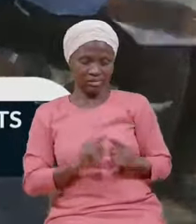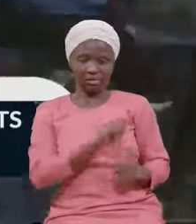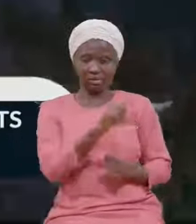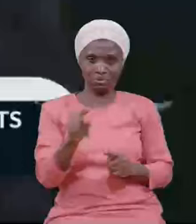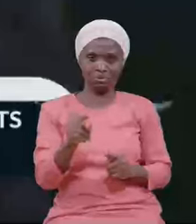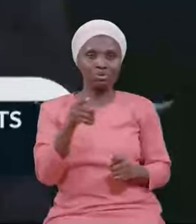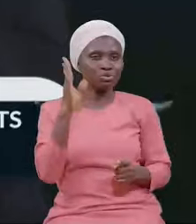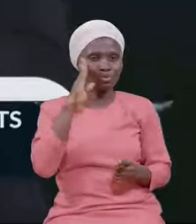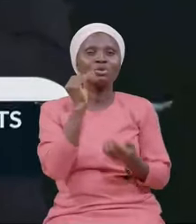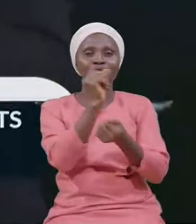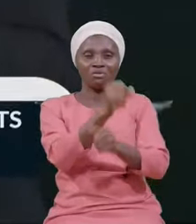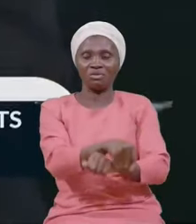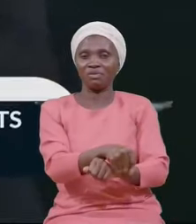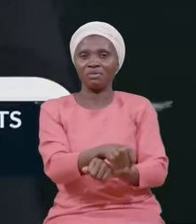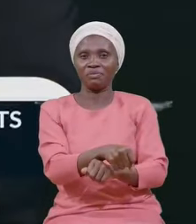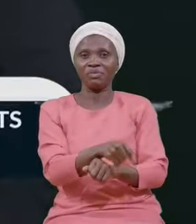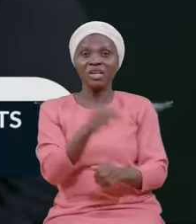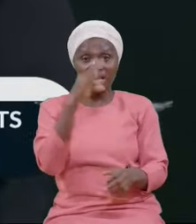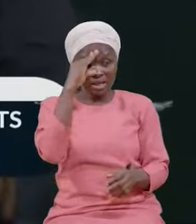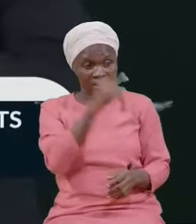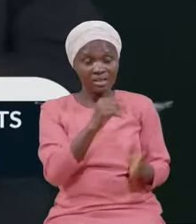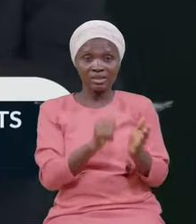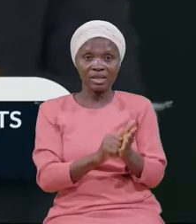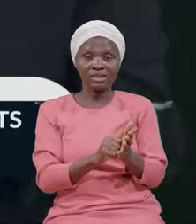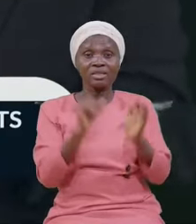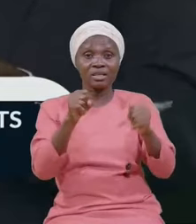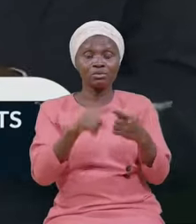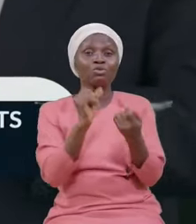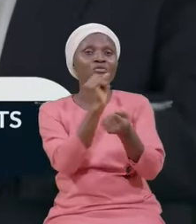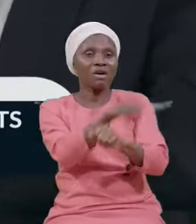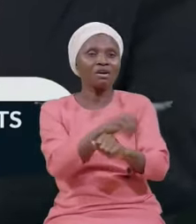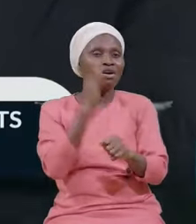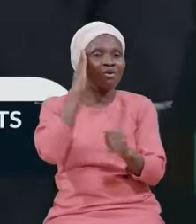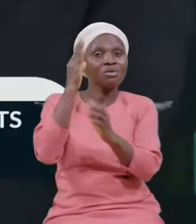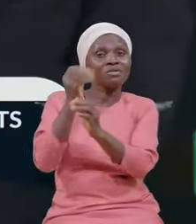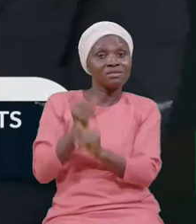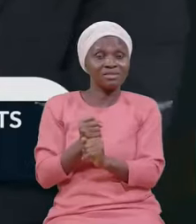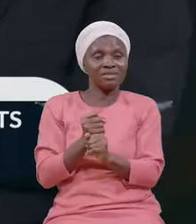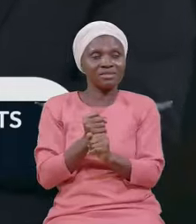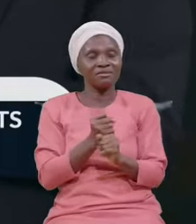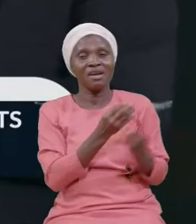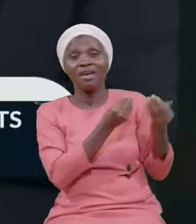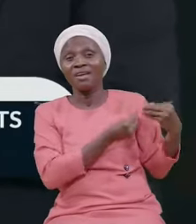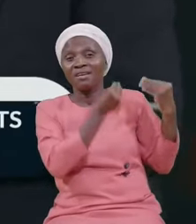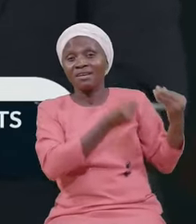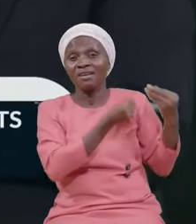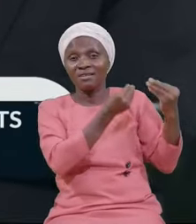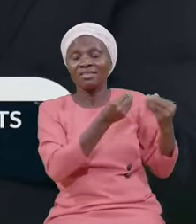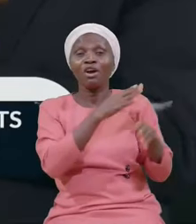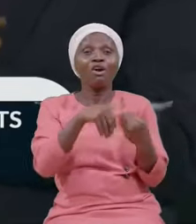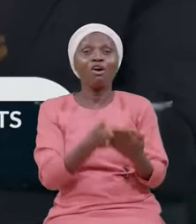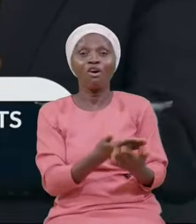Héritera toutes choses. Celui qui vaincra héritera ces choses. Je serai son Dieu et il